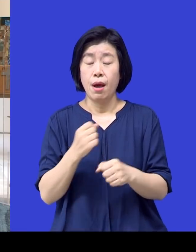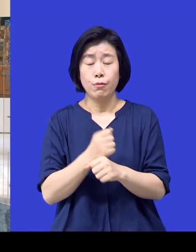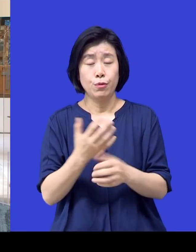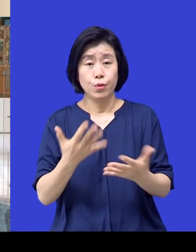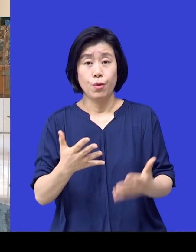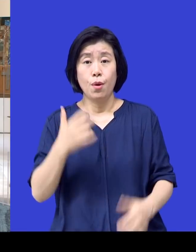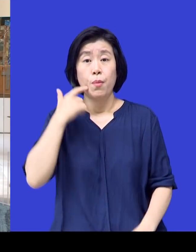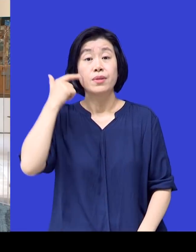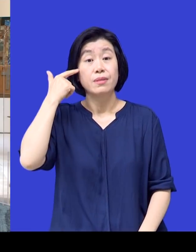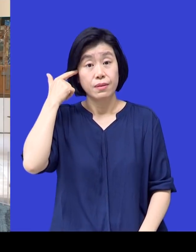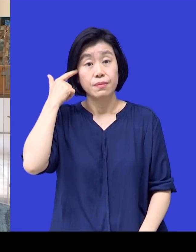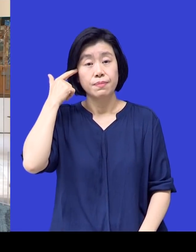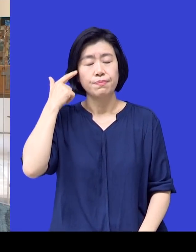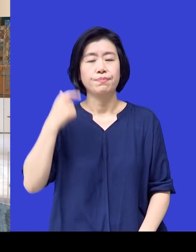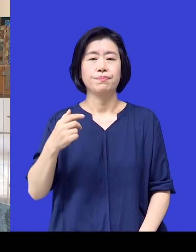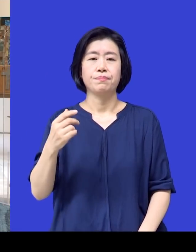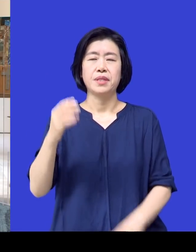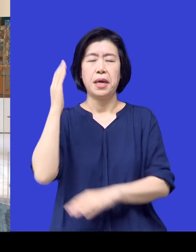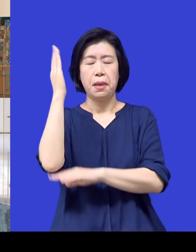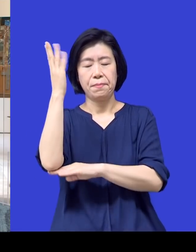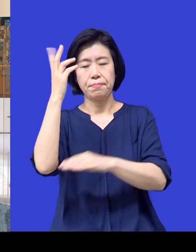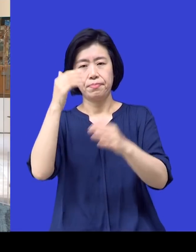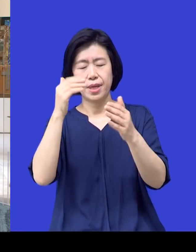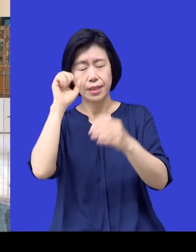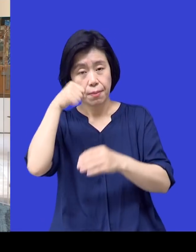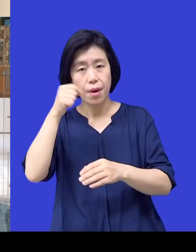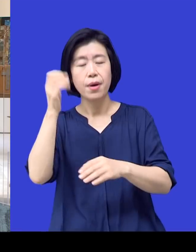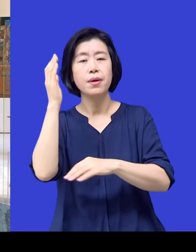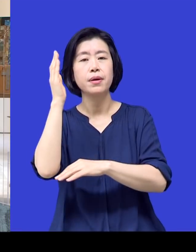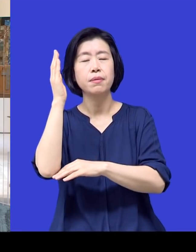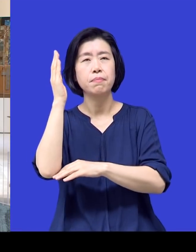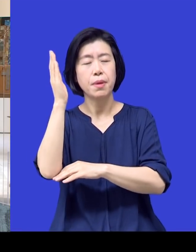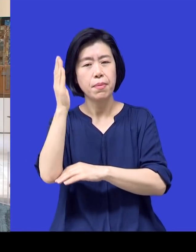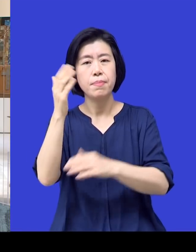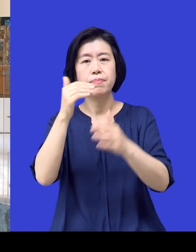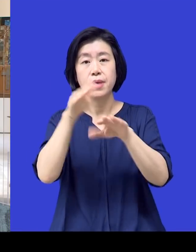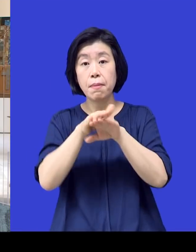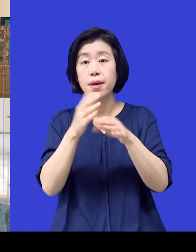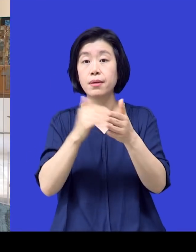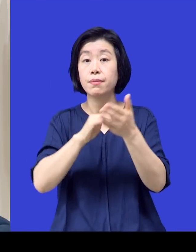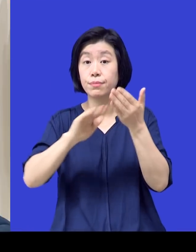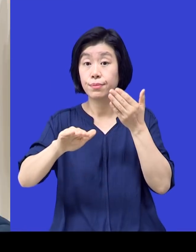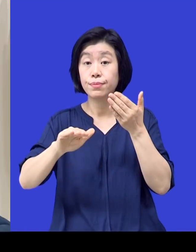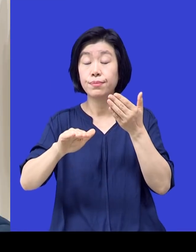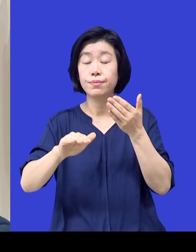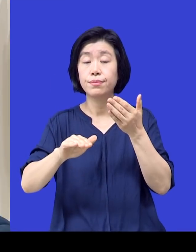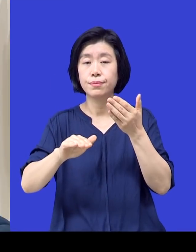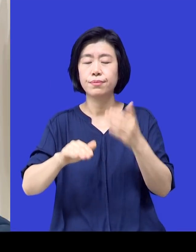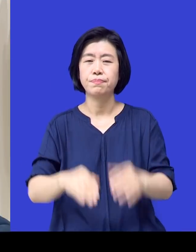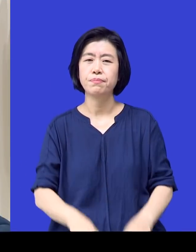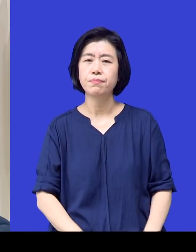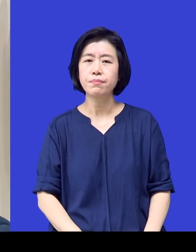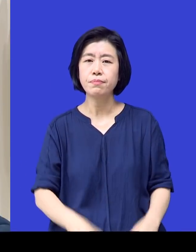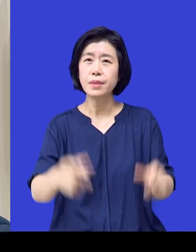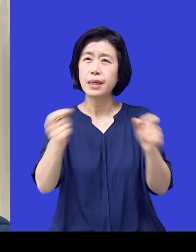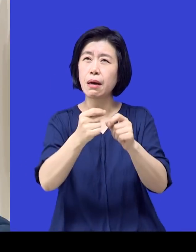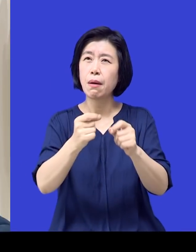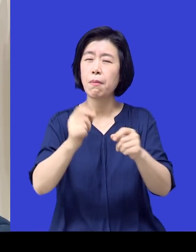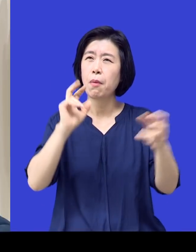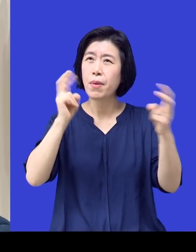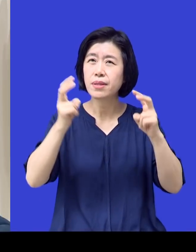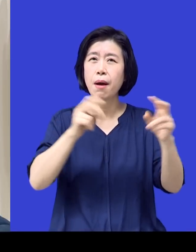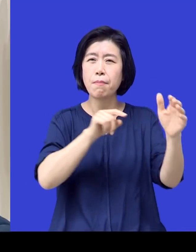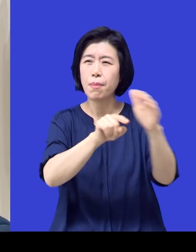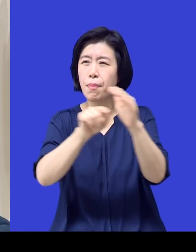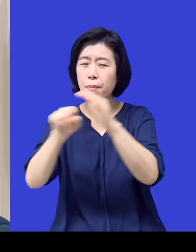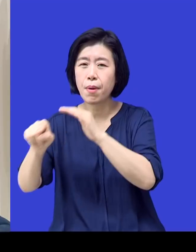등산하고 내려오는 분들, 또 아침 식사를 하는 분들 식당에 가서 아이들을 돕습니다. 구두 닦아주세요.